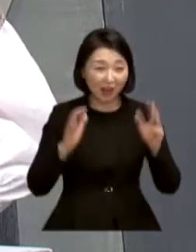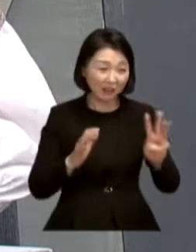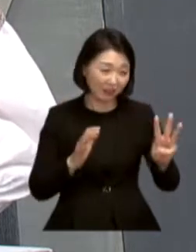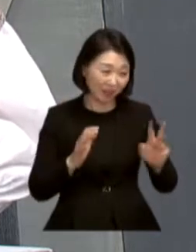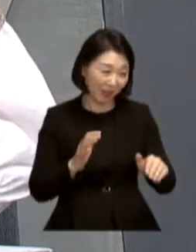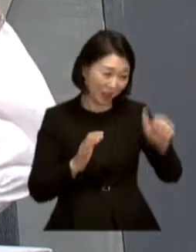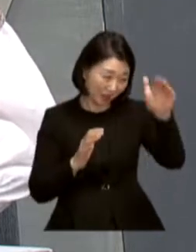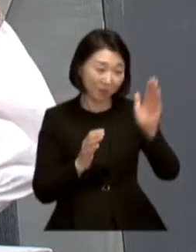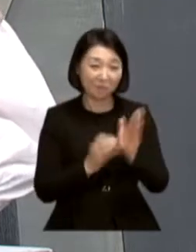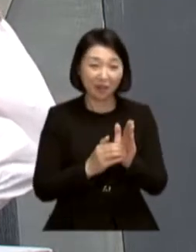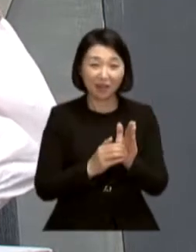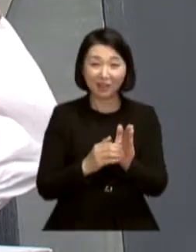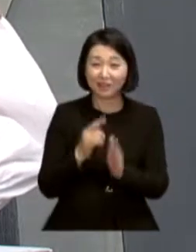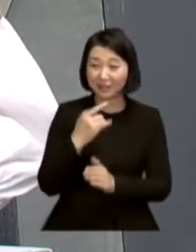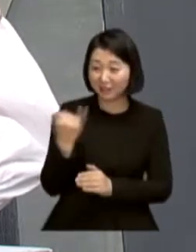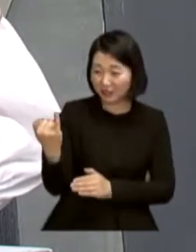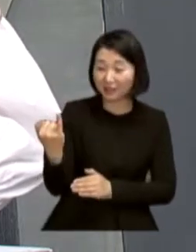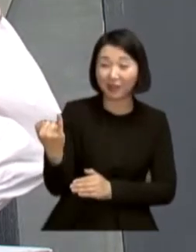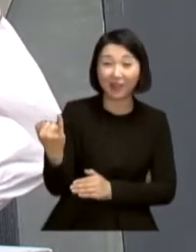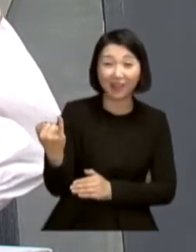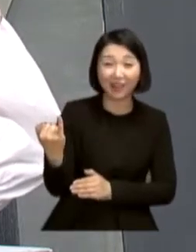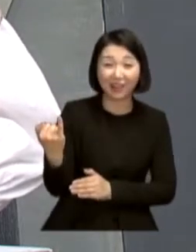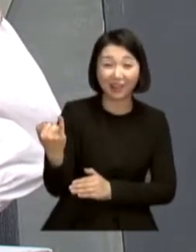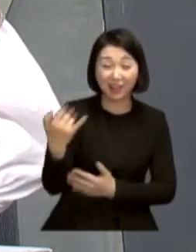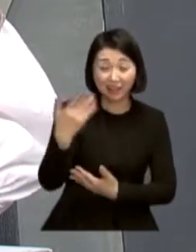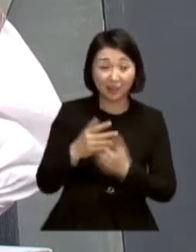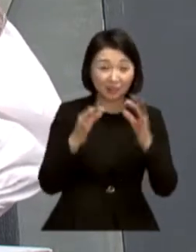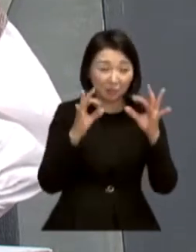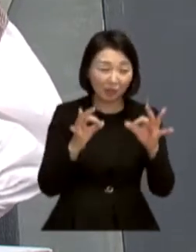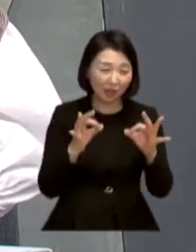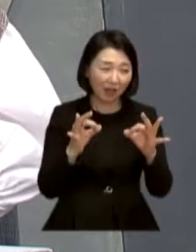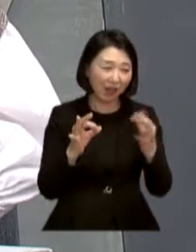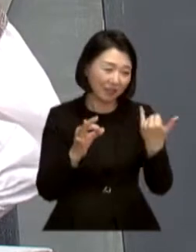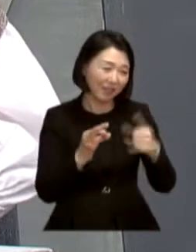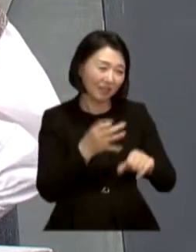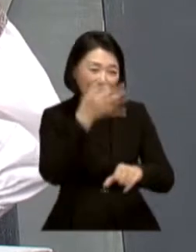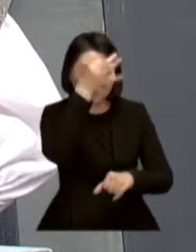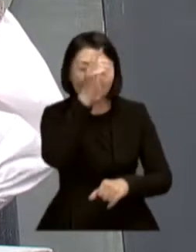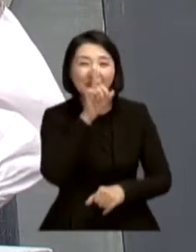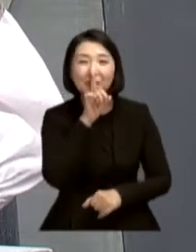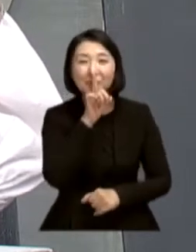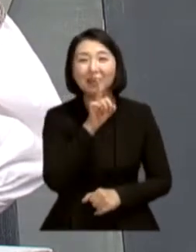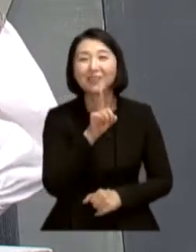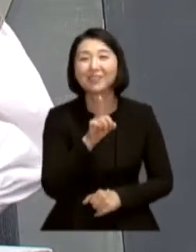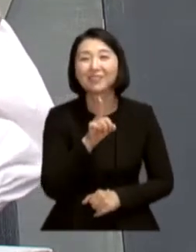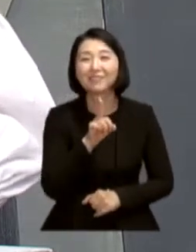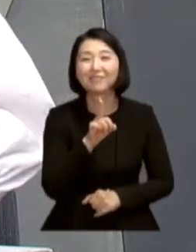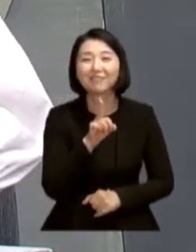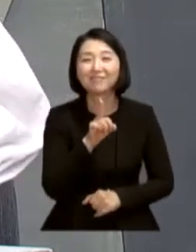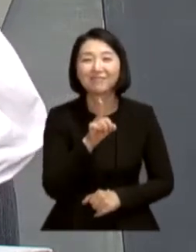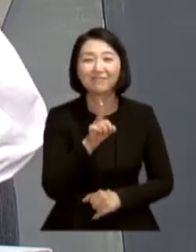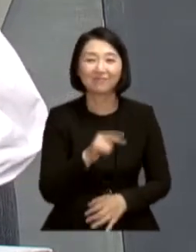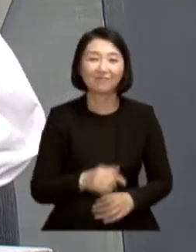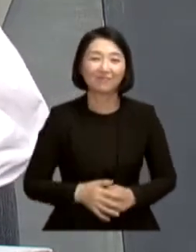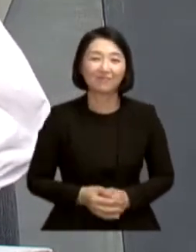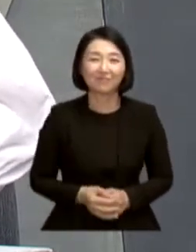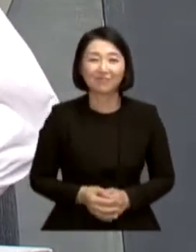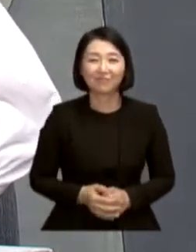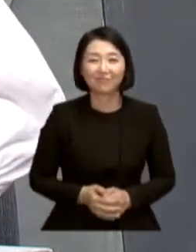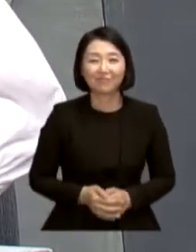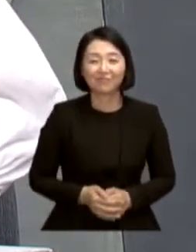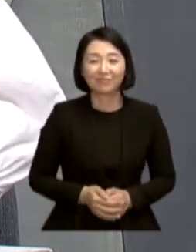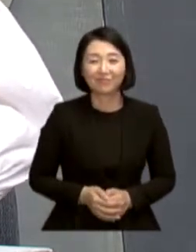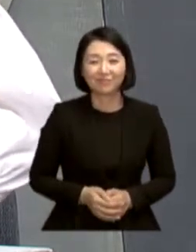제가 엄마 되시는 장지현 선교사님이 아까 영상에서 아이들한테 너무 미안하다. 이런 이야기를